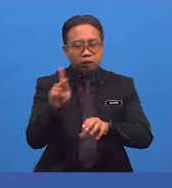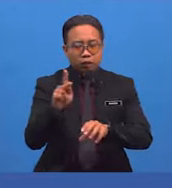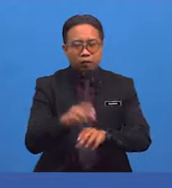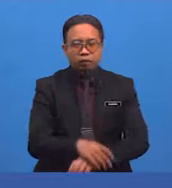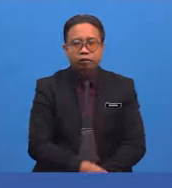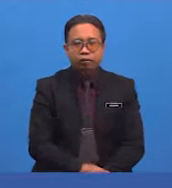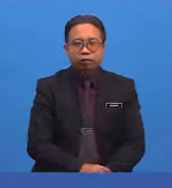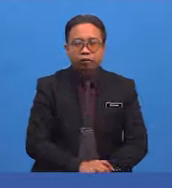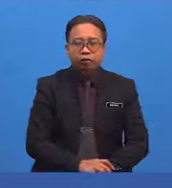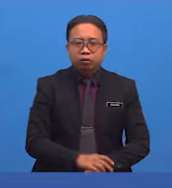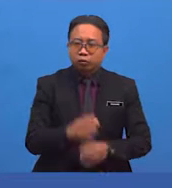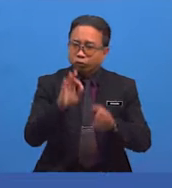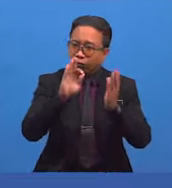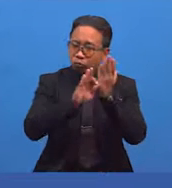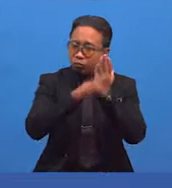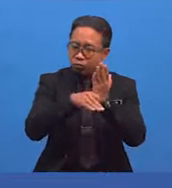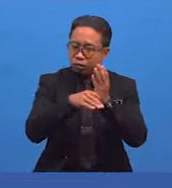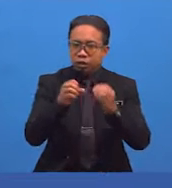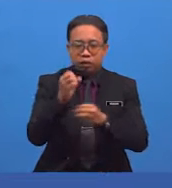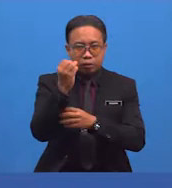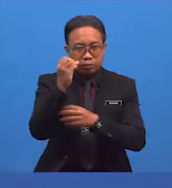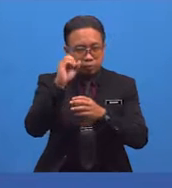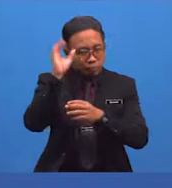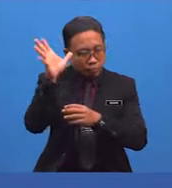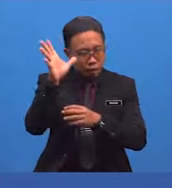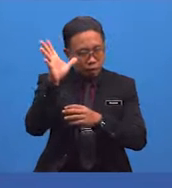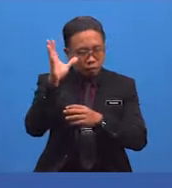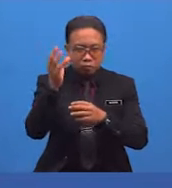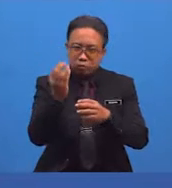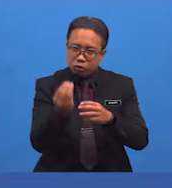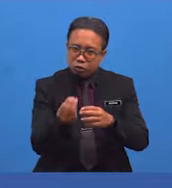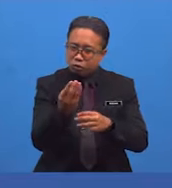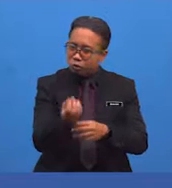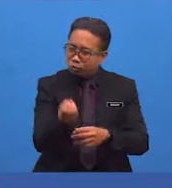Gunakan prinsip pengembangan dan pengecutan pepejal.